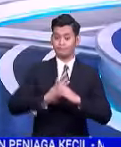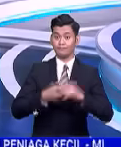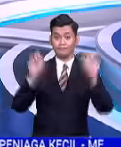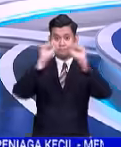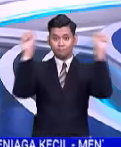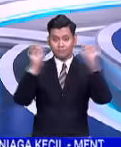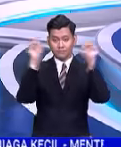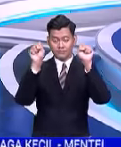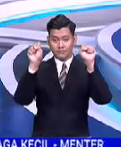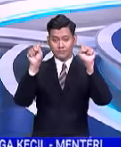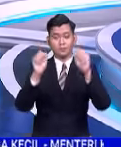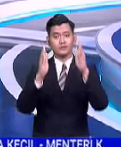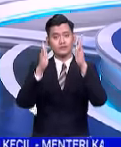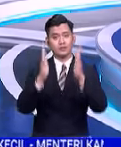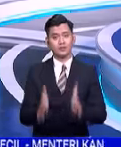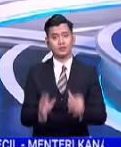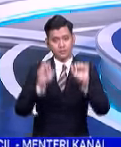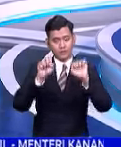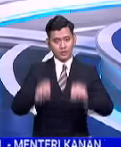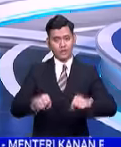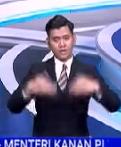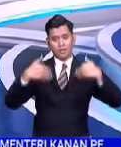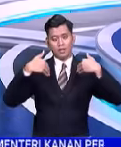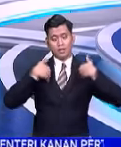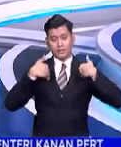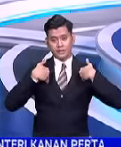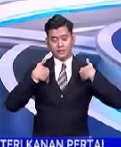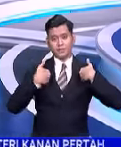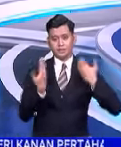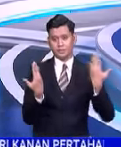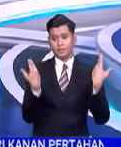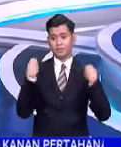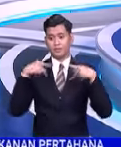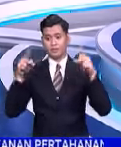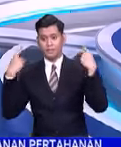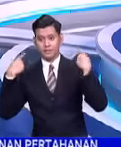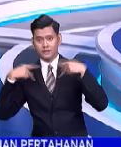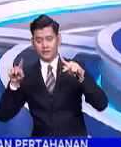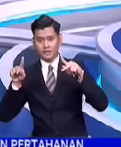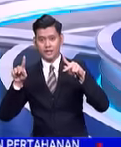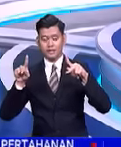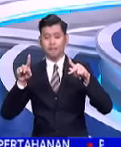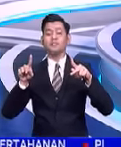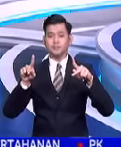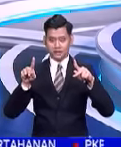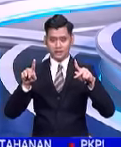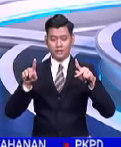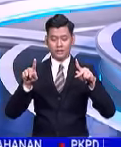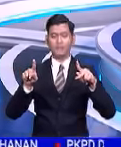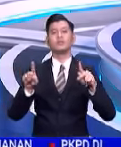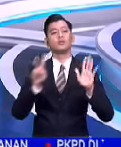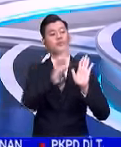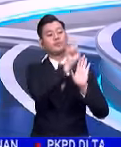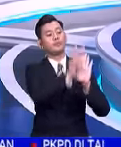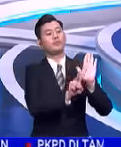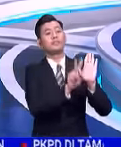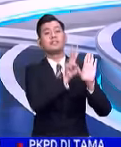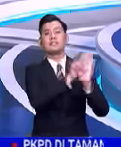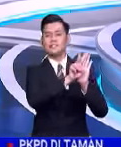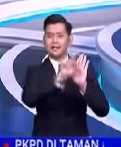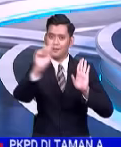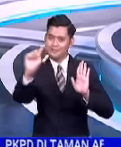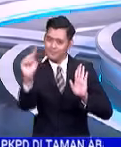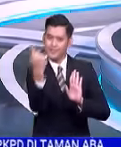tempoh pelanggan boleh berada dalam semua premis peruncitan termasuk pusat beli belah dihadkan kepada